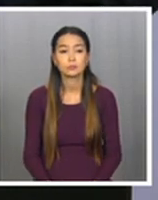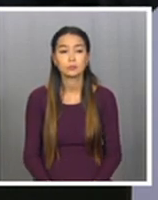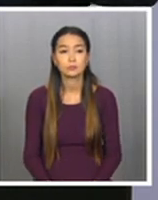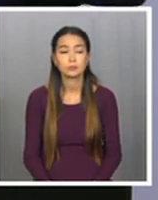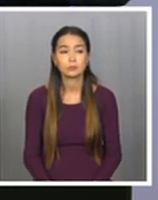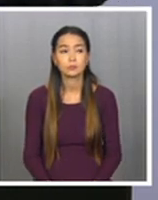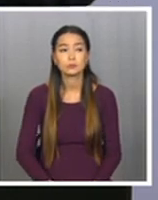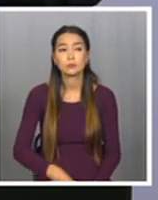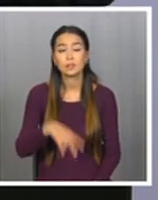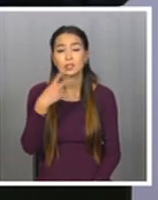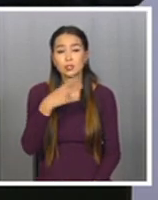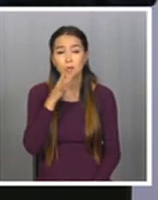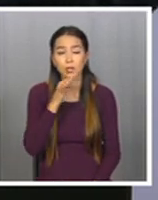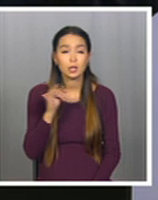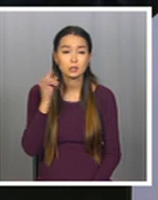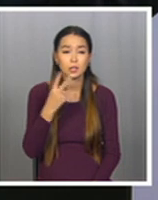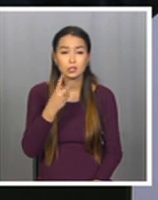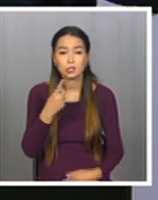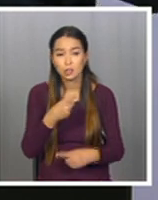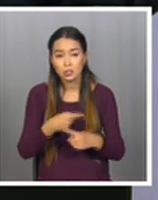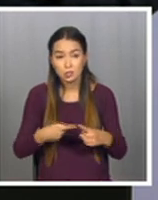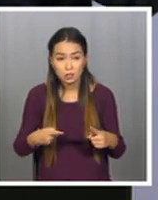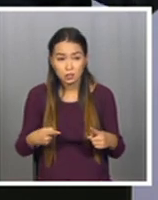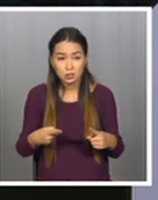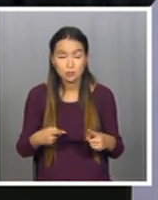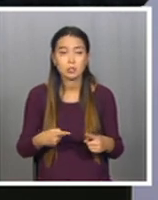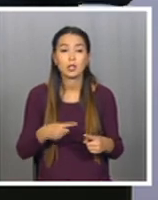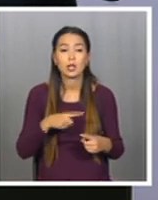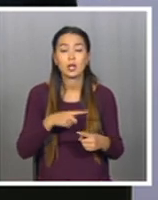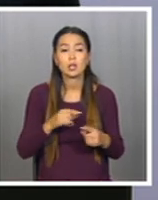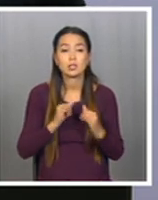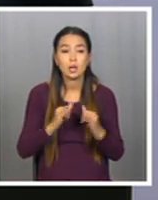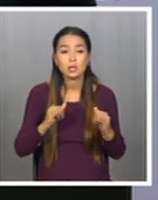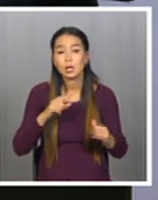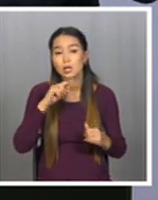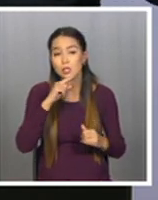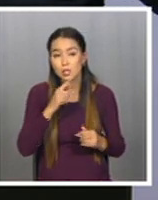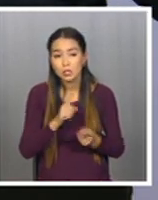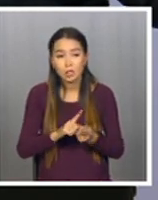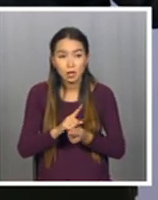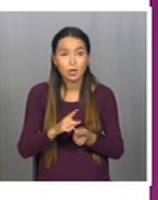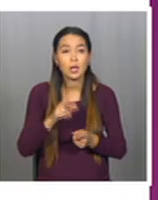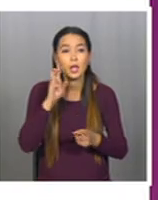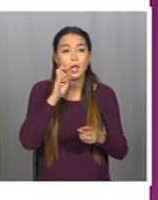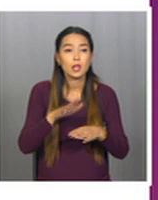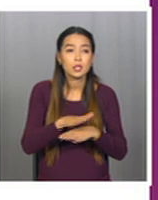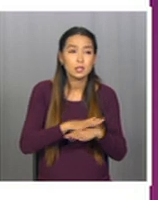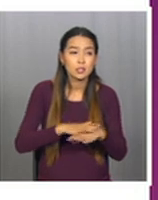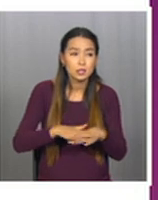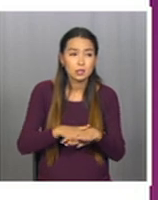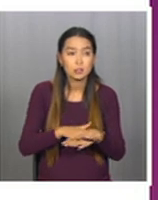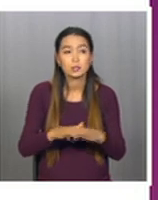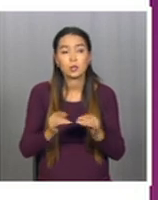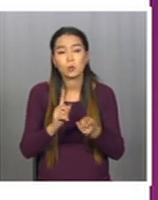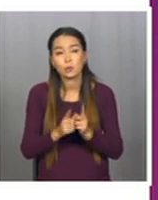20-шы ғасырдың екінші жартысында нарықтық экономикада елдер мен қоса